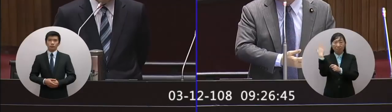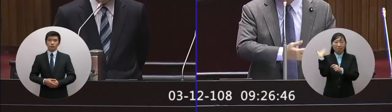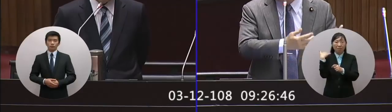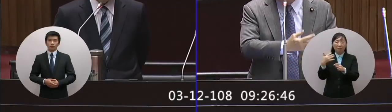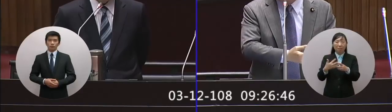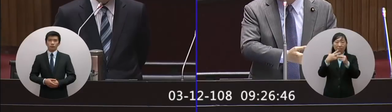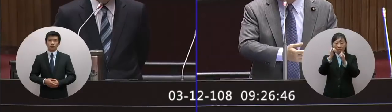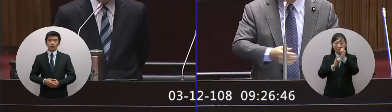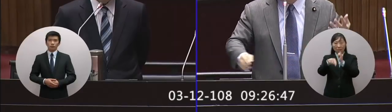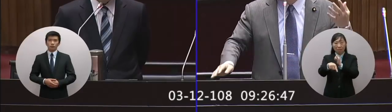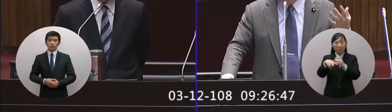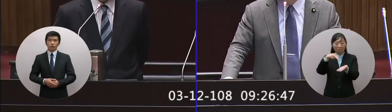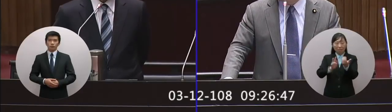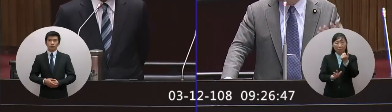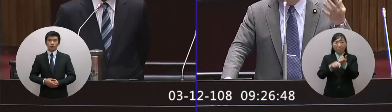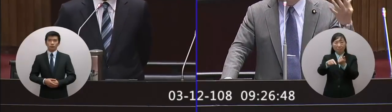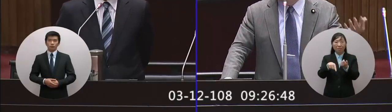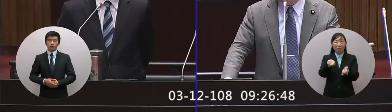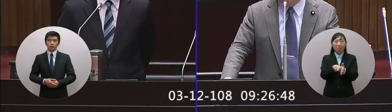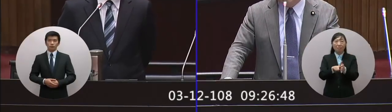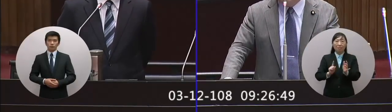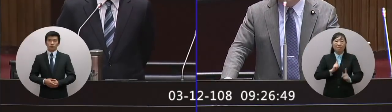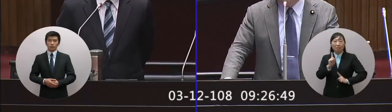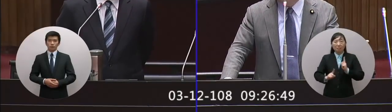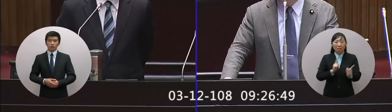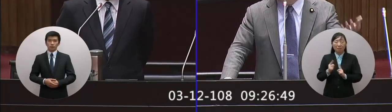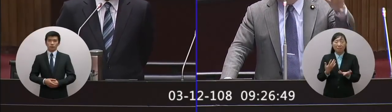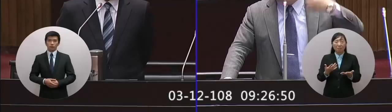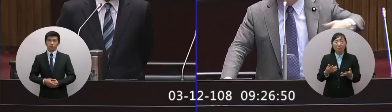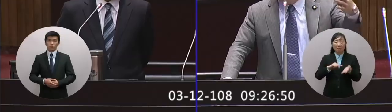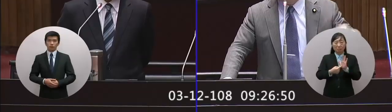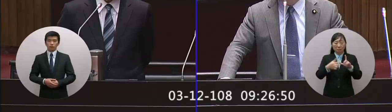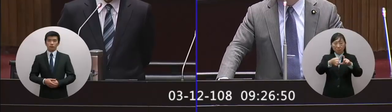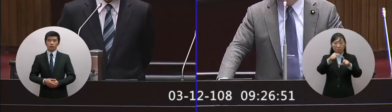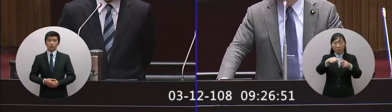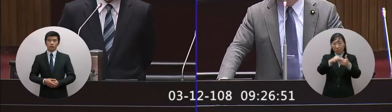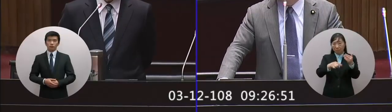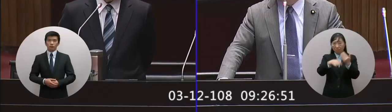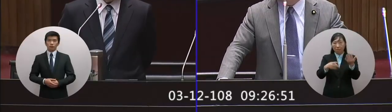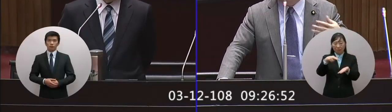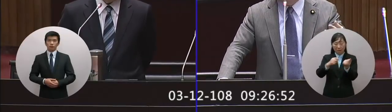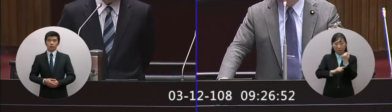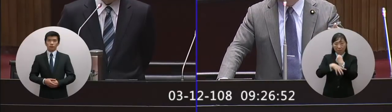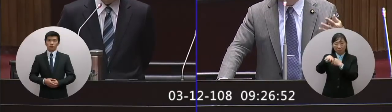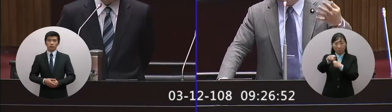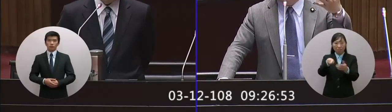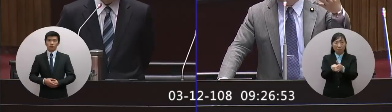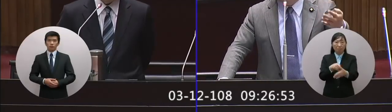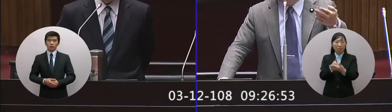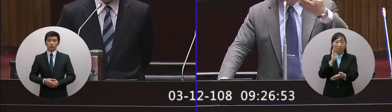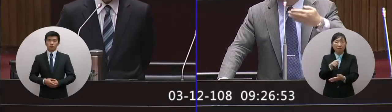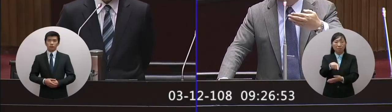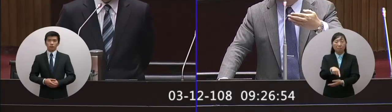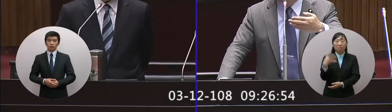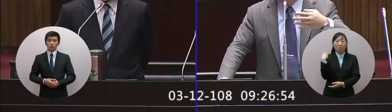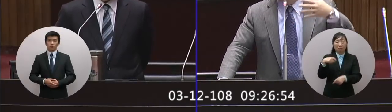的时候所谓的这个自由经济示范区条例被立法院不愿意通过的这个条例拿那个